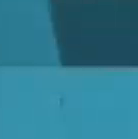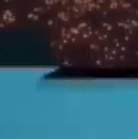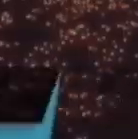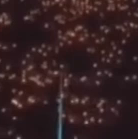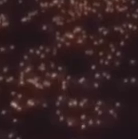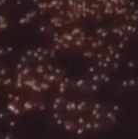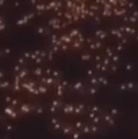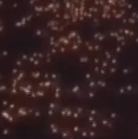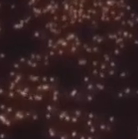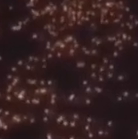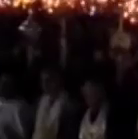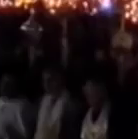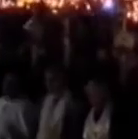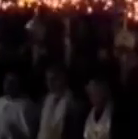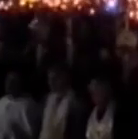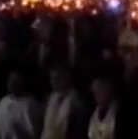Музика